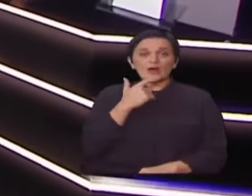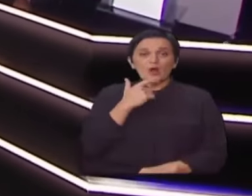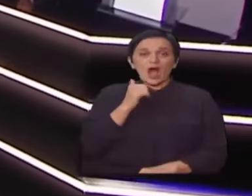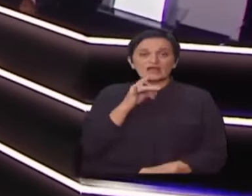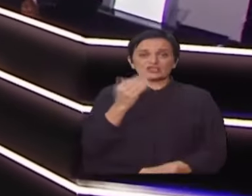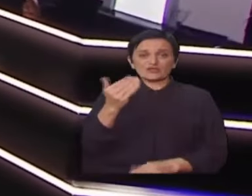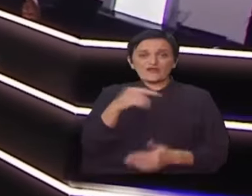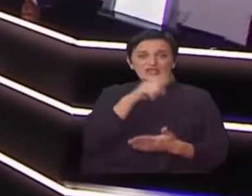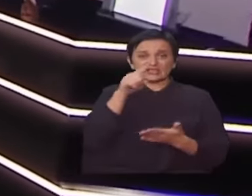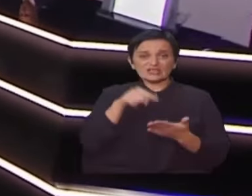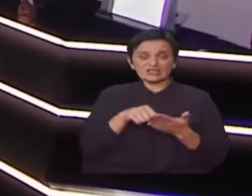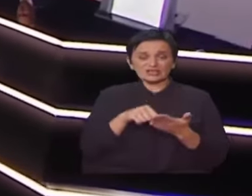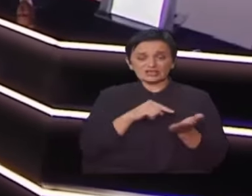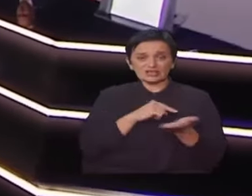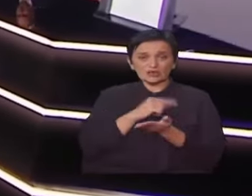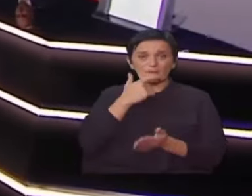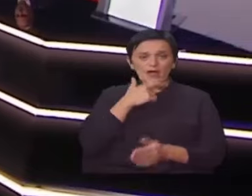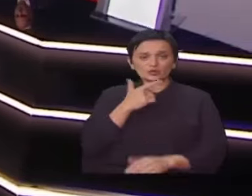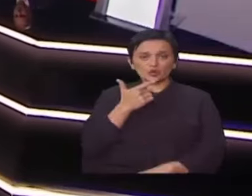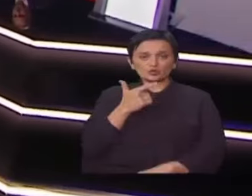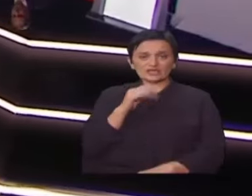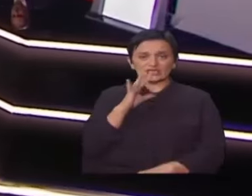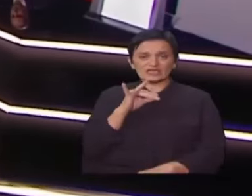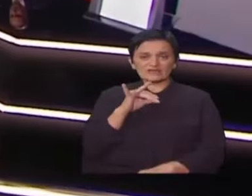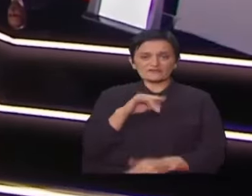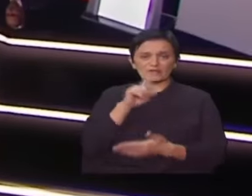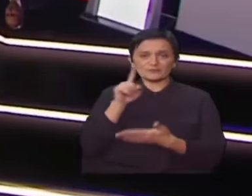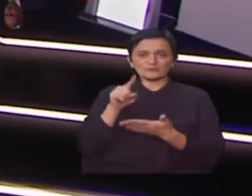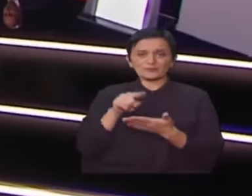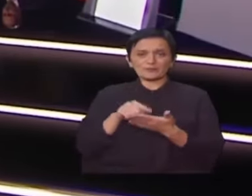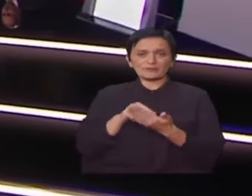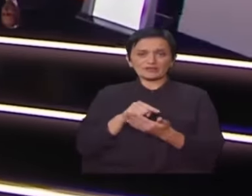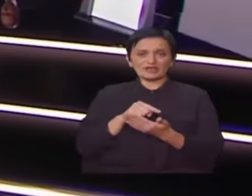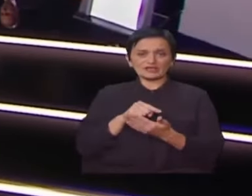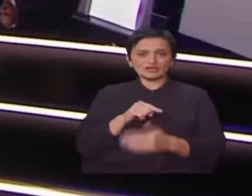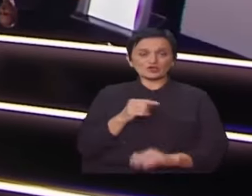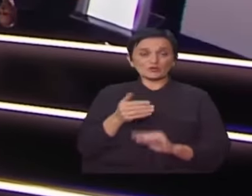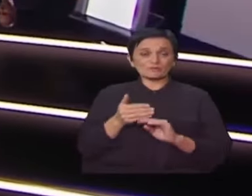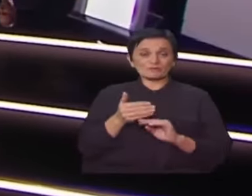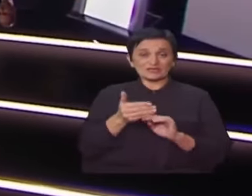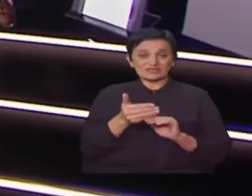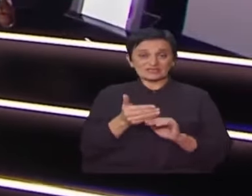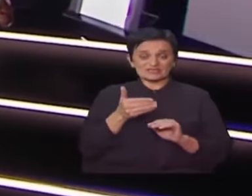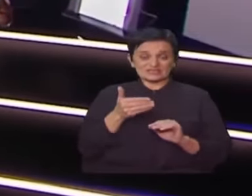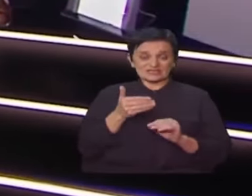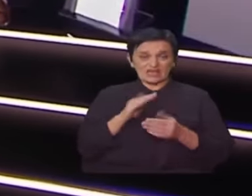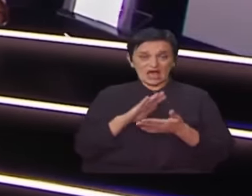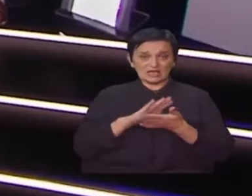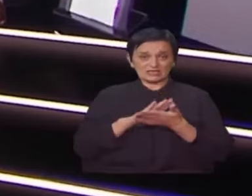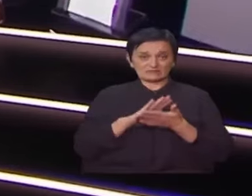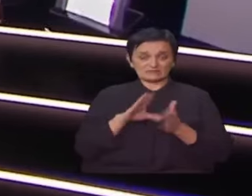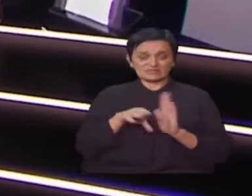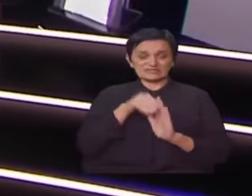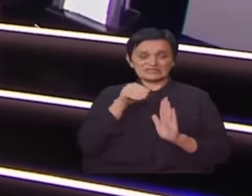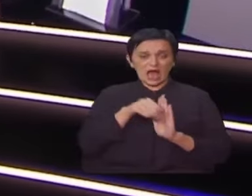რიგია, აირჩიოთ ადრესატი. ბატონ გივის კითხვა. თქვენ ერთ-ერთი წინა საარჩევნოს დაპირება თუ პოზიცია